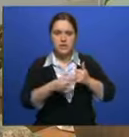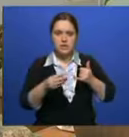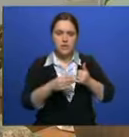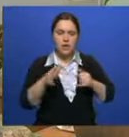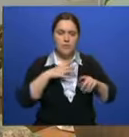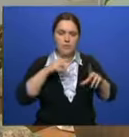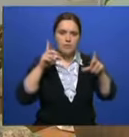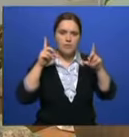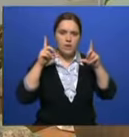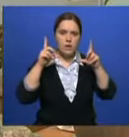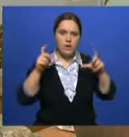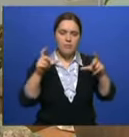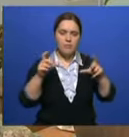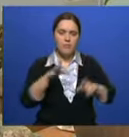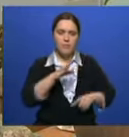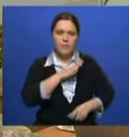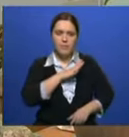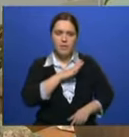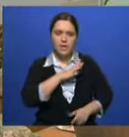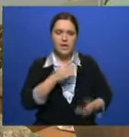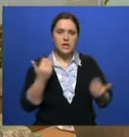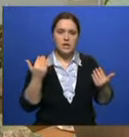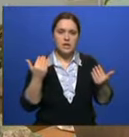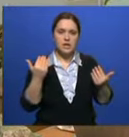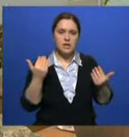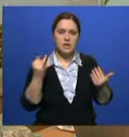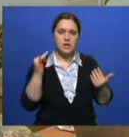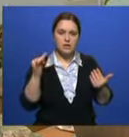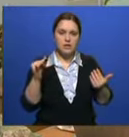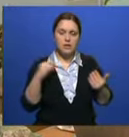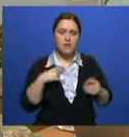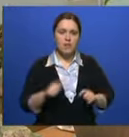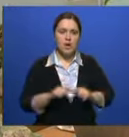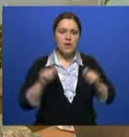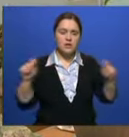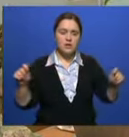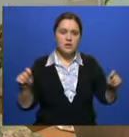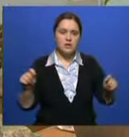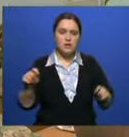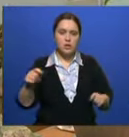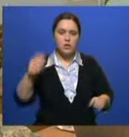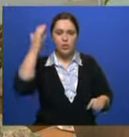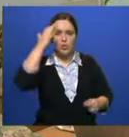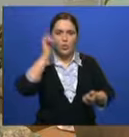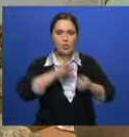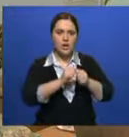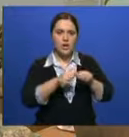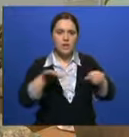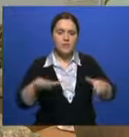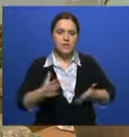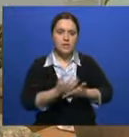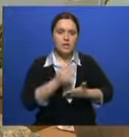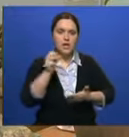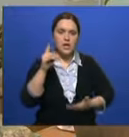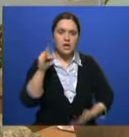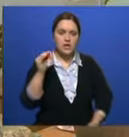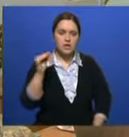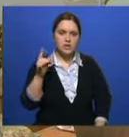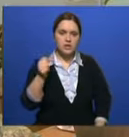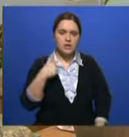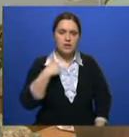лист. Вот. И вот в этот момент как раз мы открыли угольное месторождение Кара-Жыра. Так что я еще